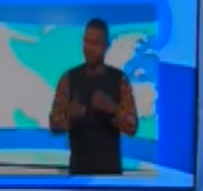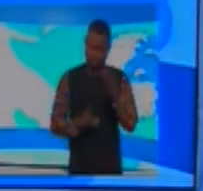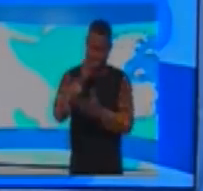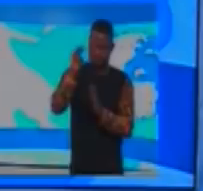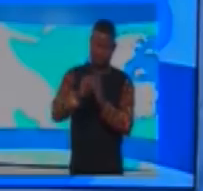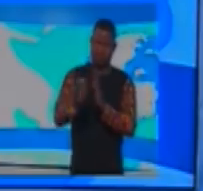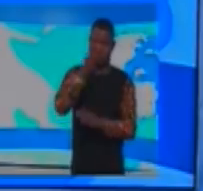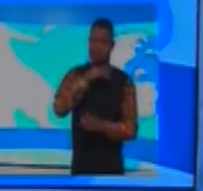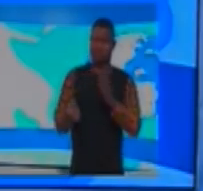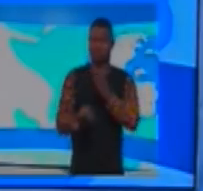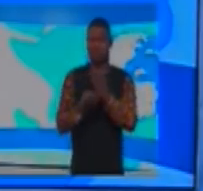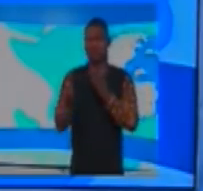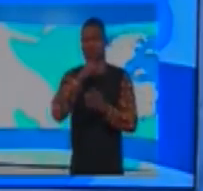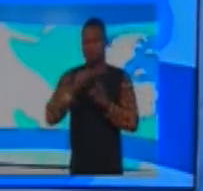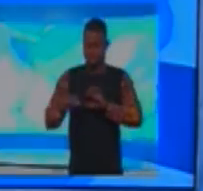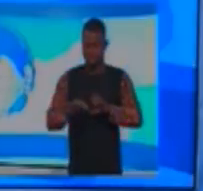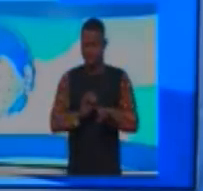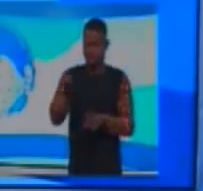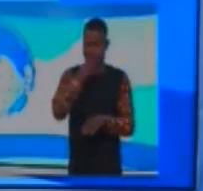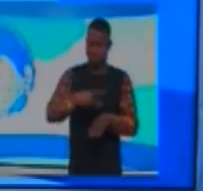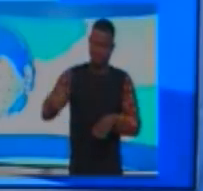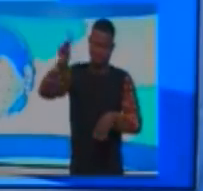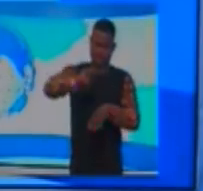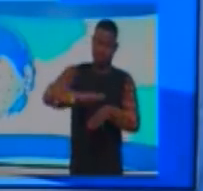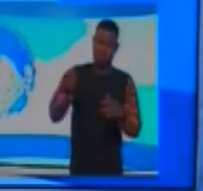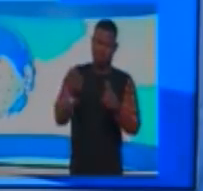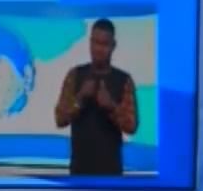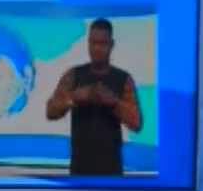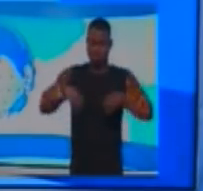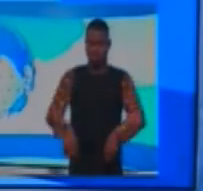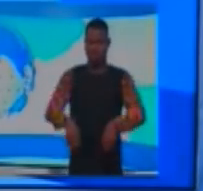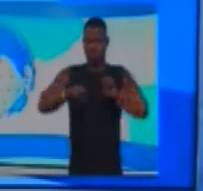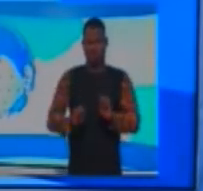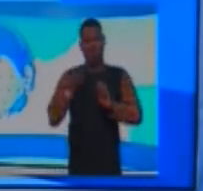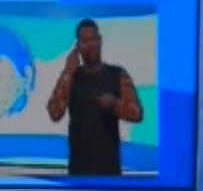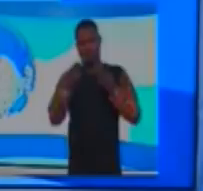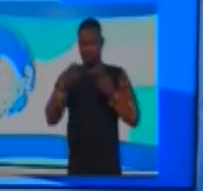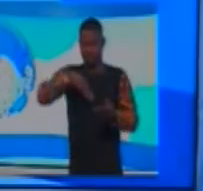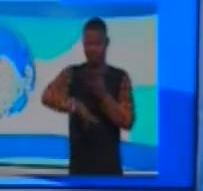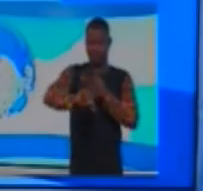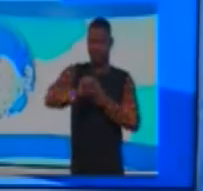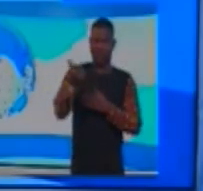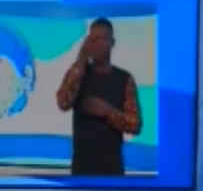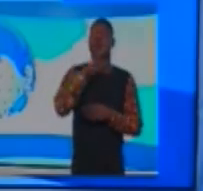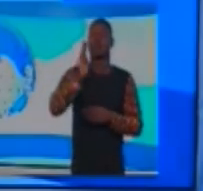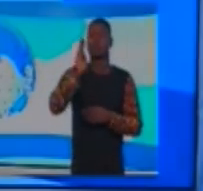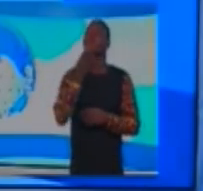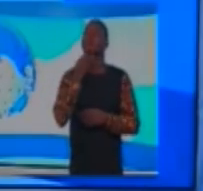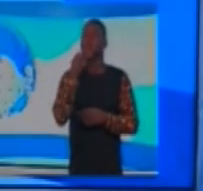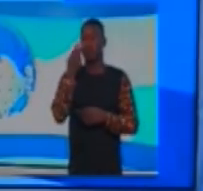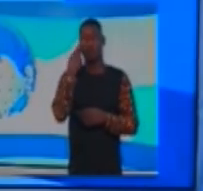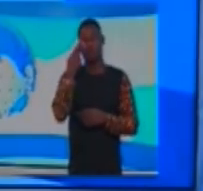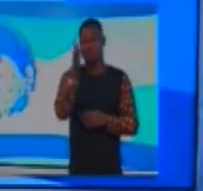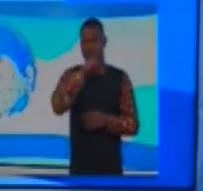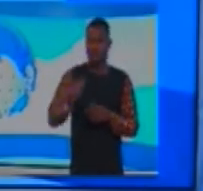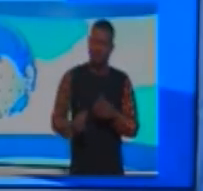l'issue de la pose de la première pierre pour le chantier a visité d'autres chantiers dans les Cascades où elle peut constater de visu